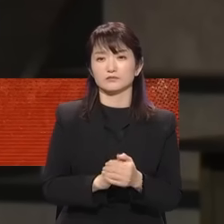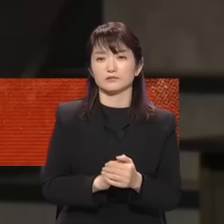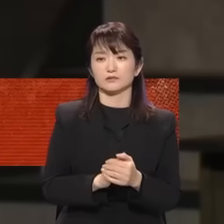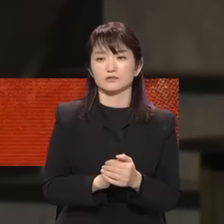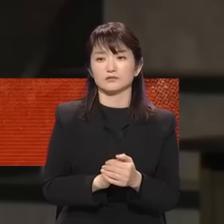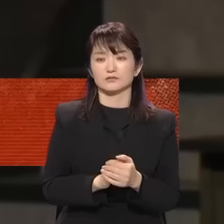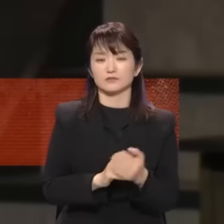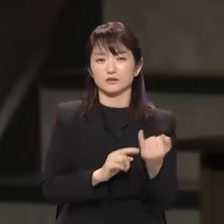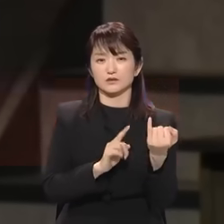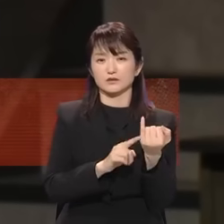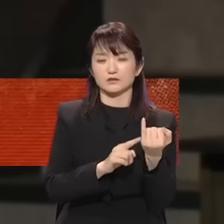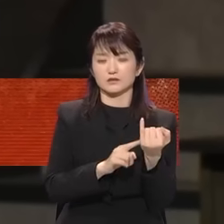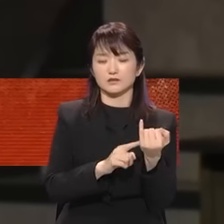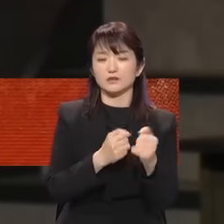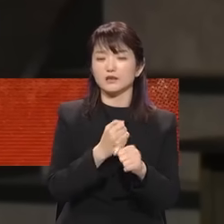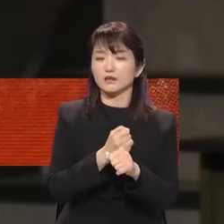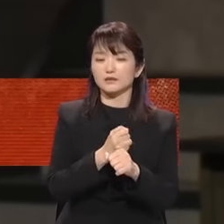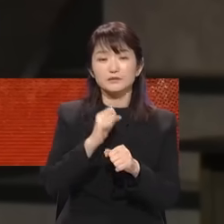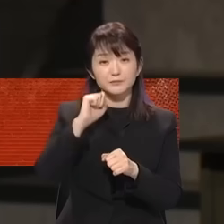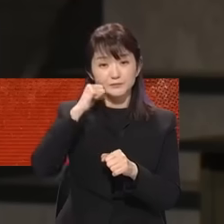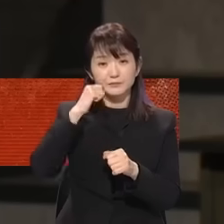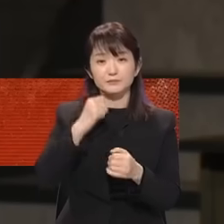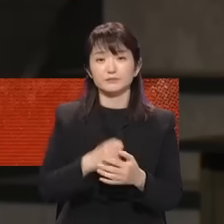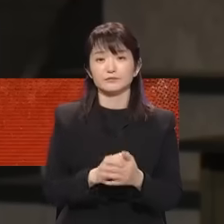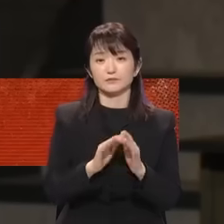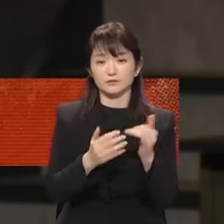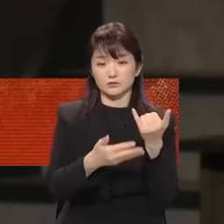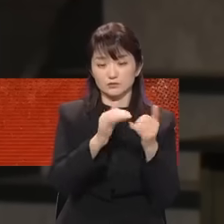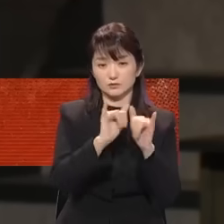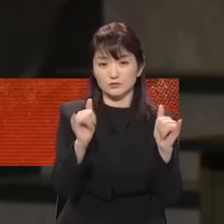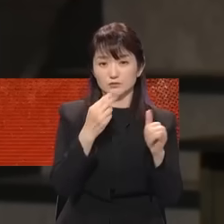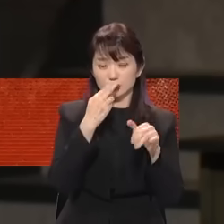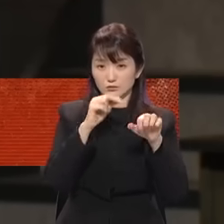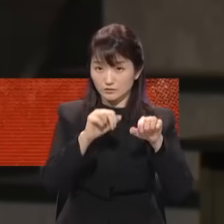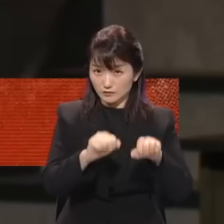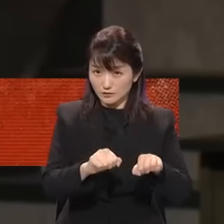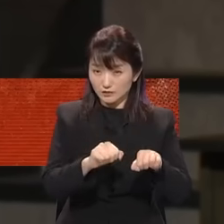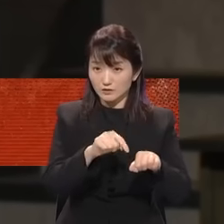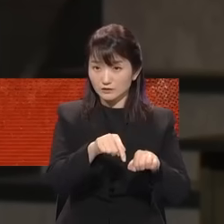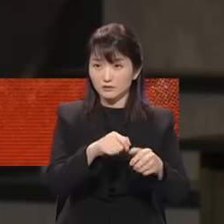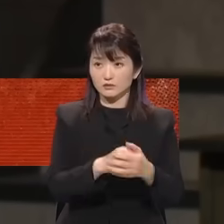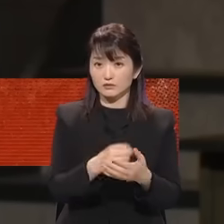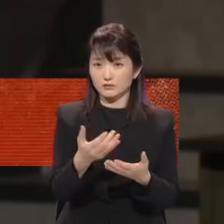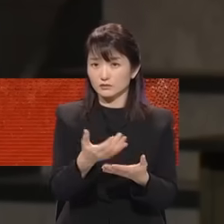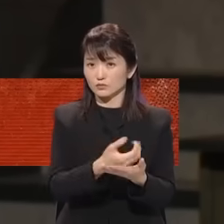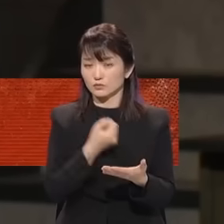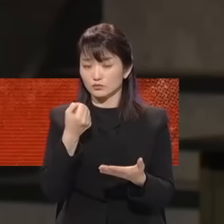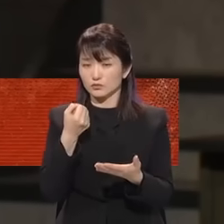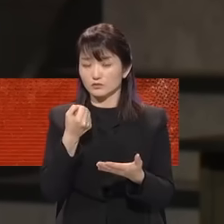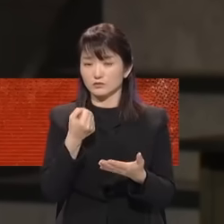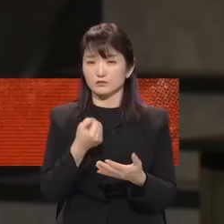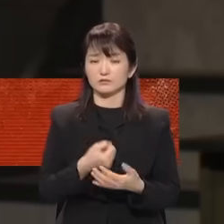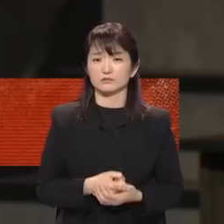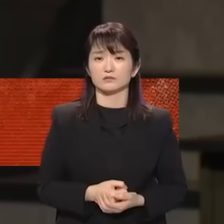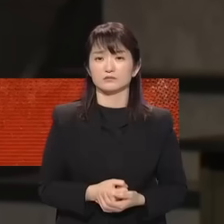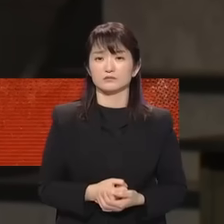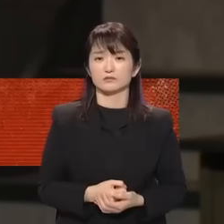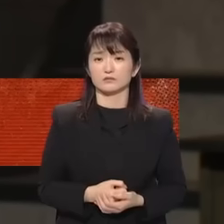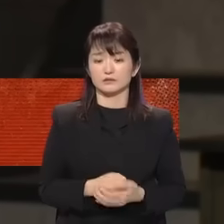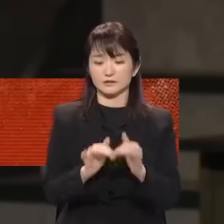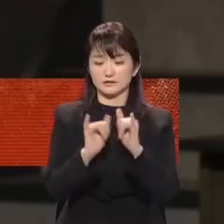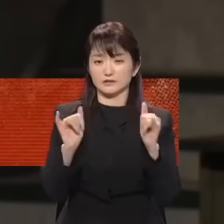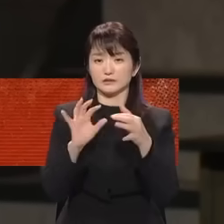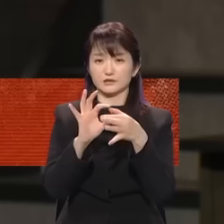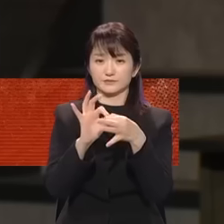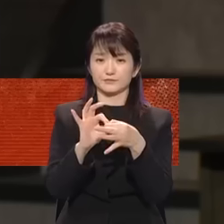하기도 쉽지가 않은 거 같은데 즉 다시 말해서 유튜브로서 존재를 하는 것이지 그것을 소유를 하려고 할 때 즉 다시 말해서 인간 관계에 있어